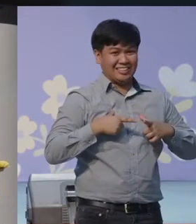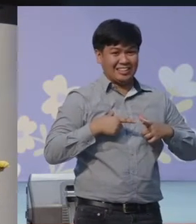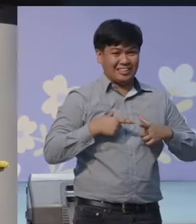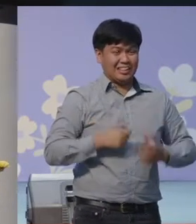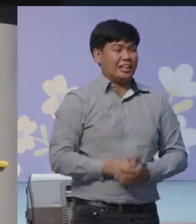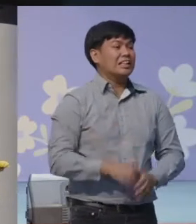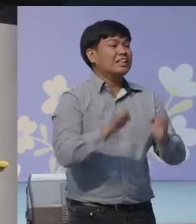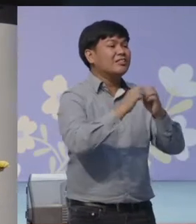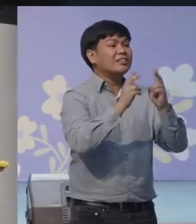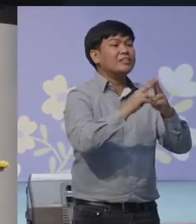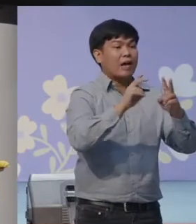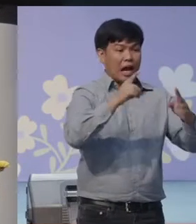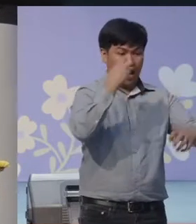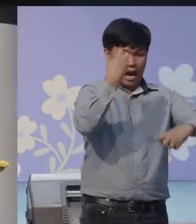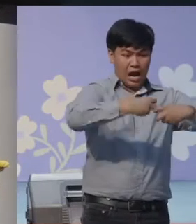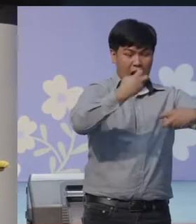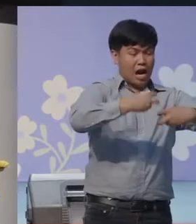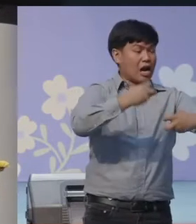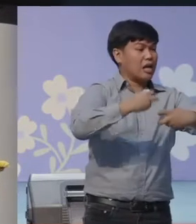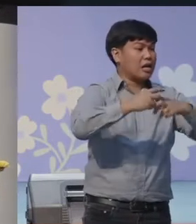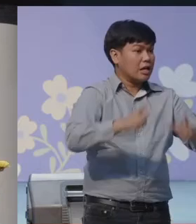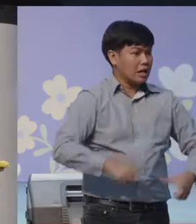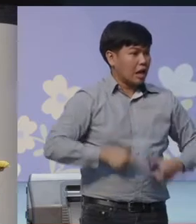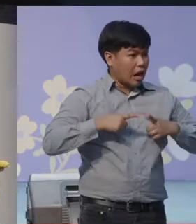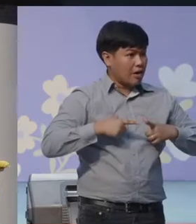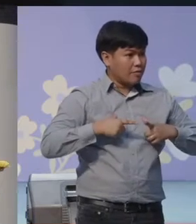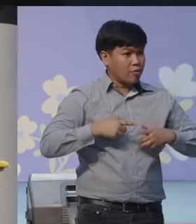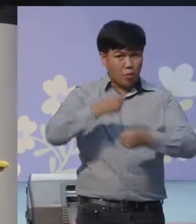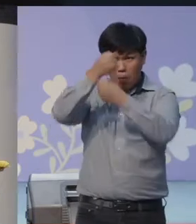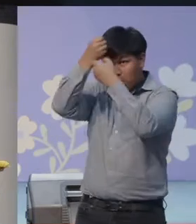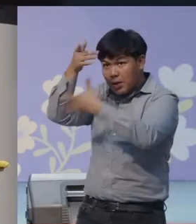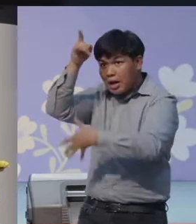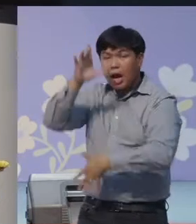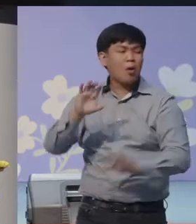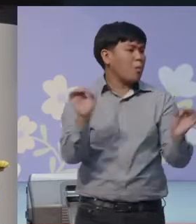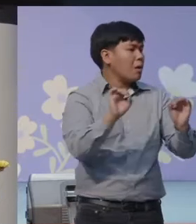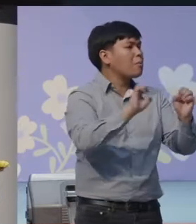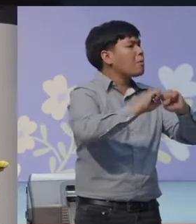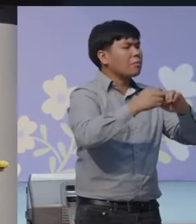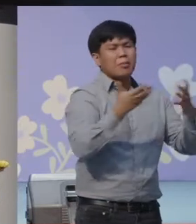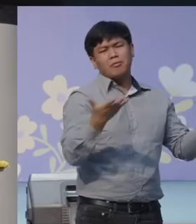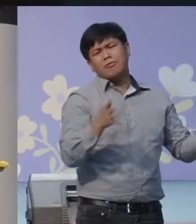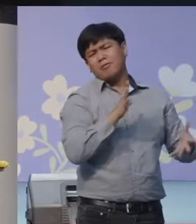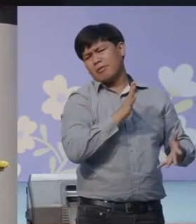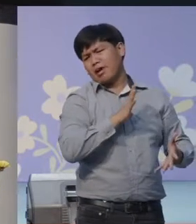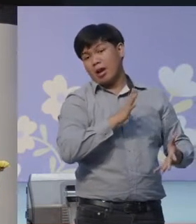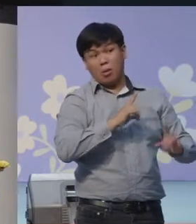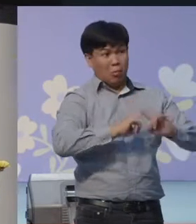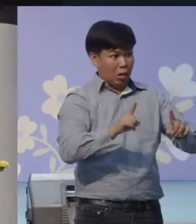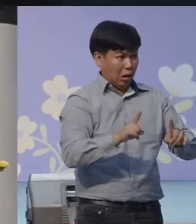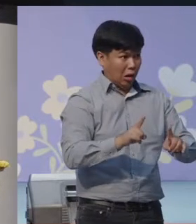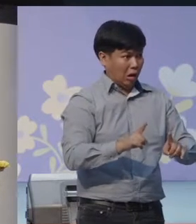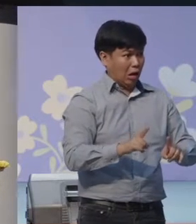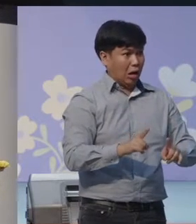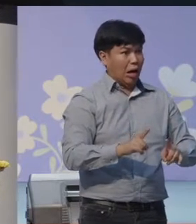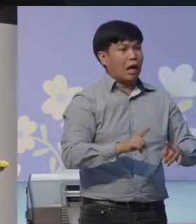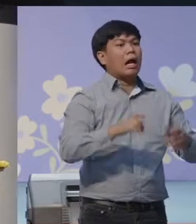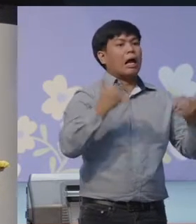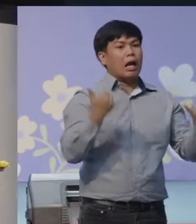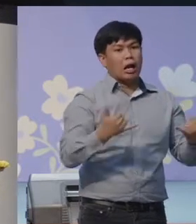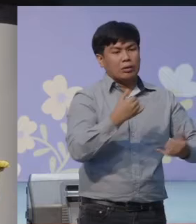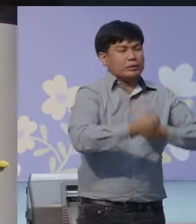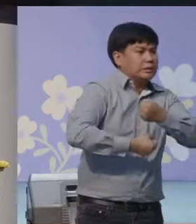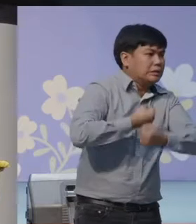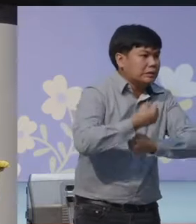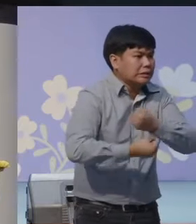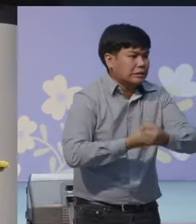maski mahirap ang buhay, pero hindi magulo. Iba yun eh. Magkaiba yung magulo sa mahirap. No? Ito, magulo na, mahirap pa.